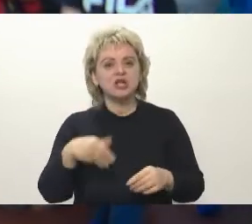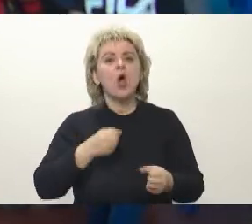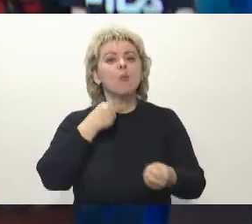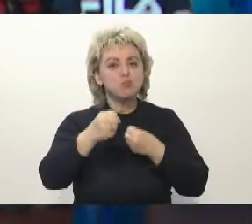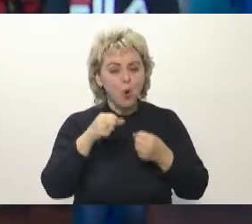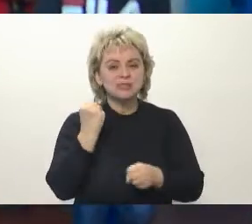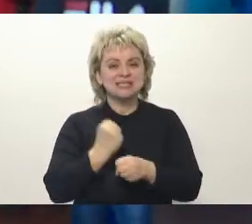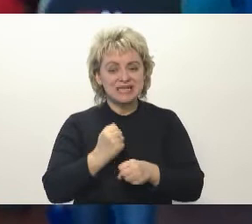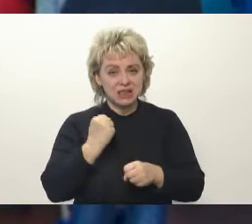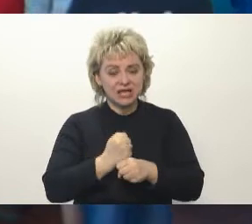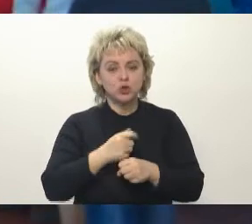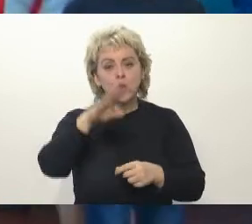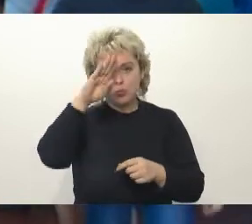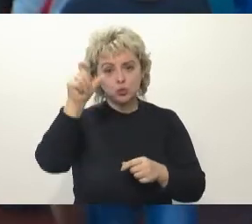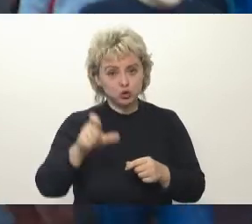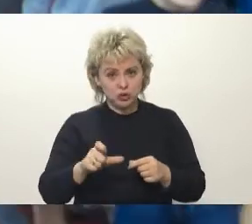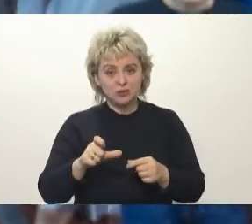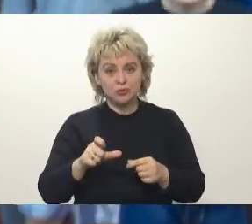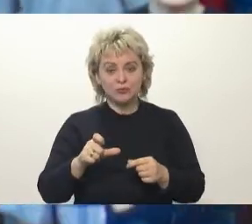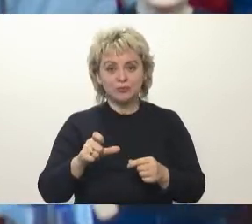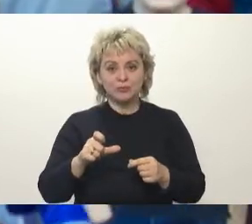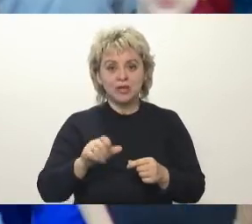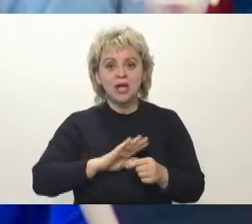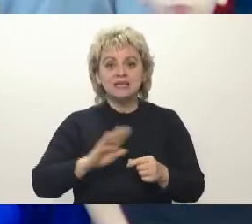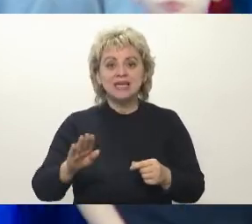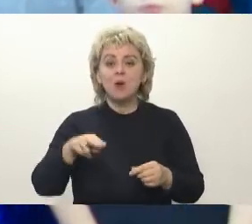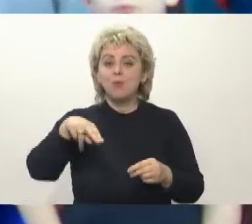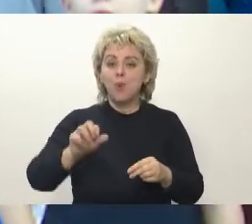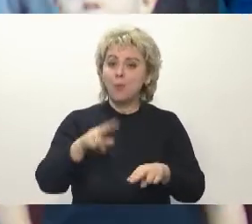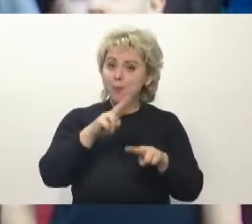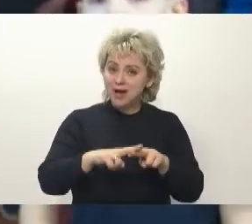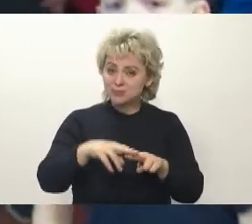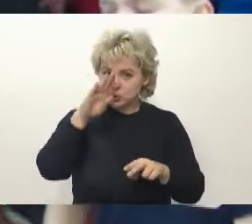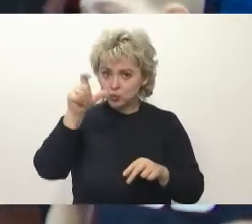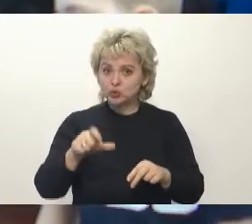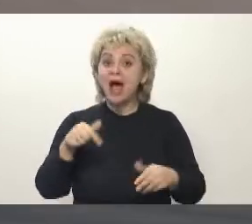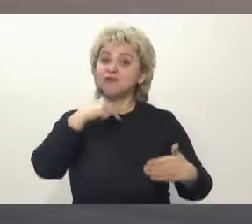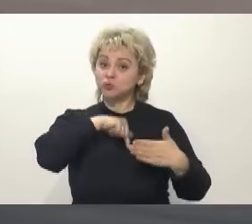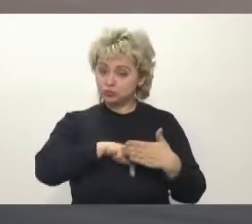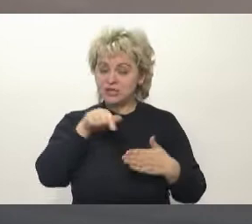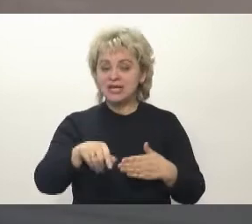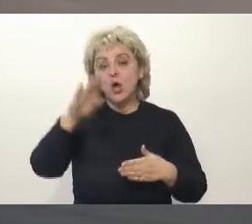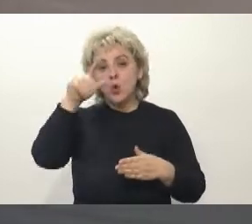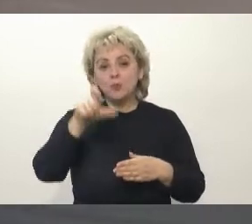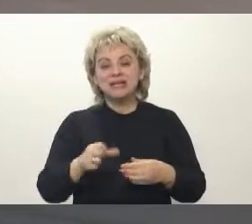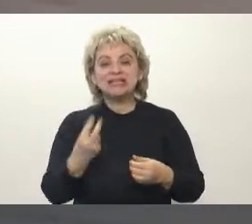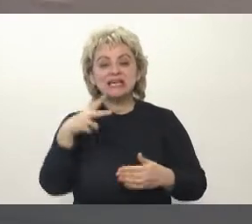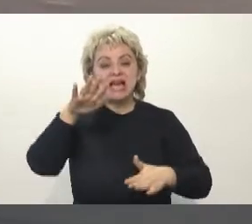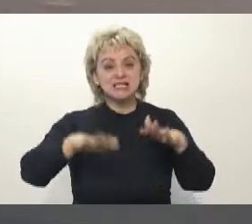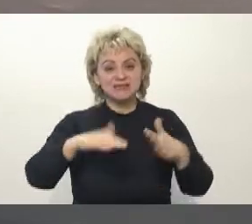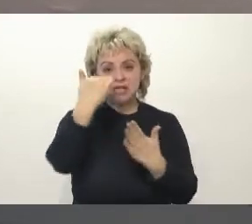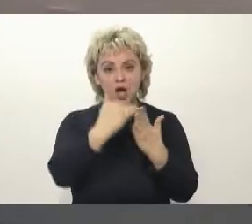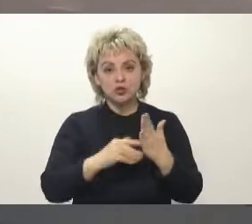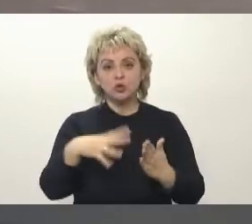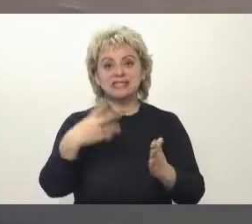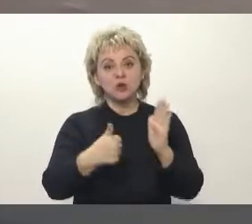бокс делает мужчину не по паспорту мужчины, а по существу. У парней 13 весовых категорий,